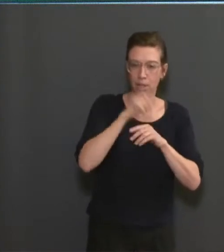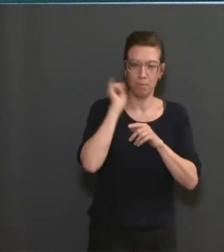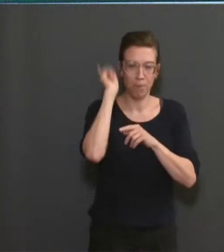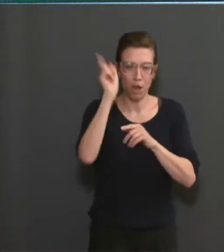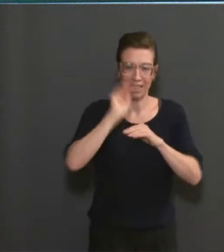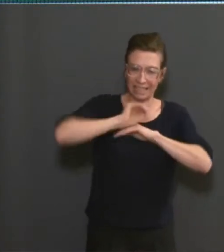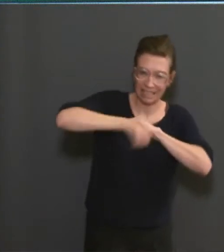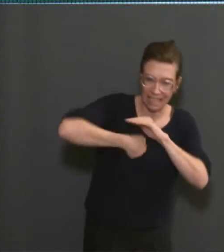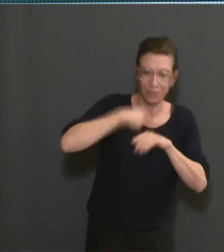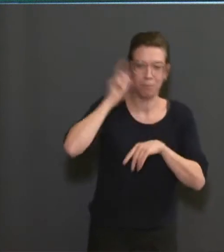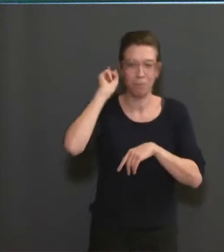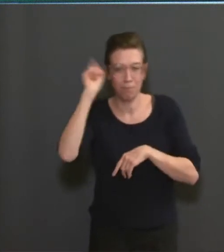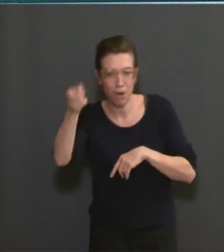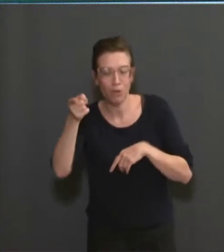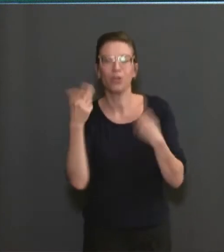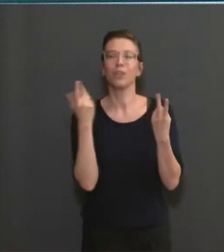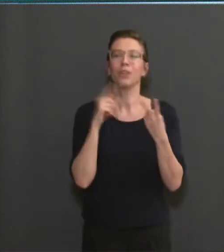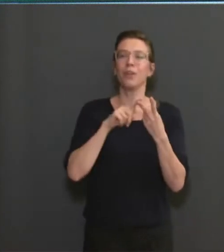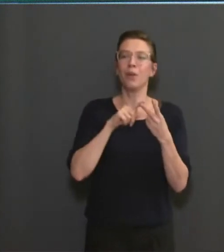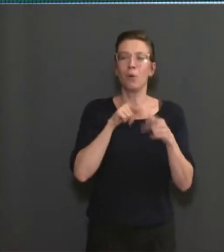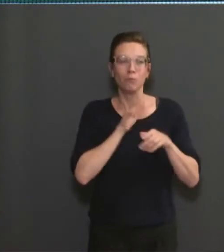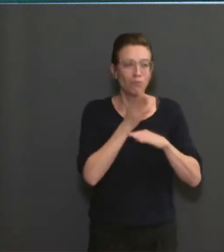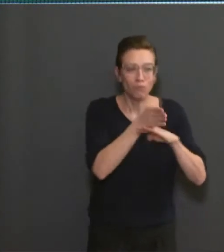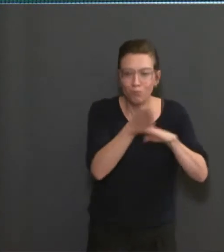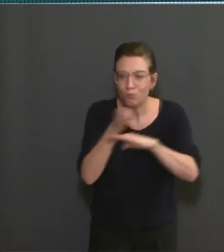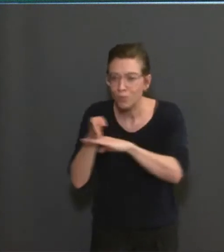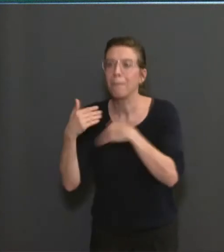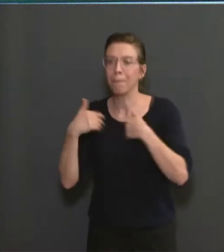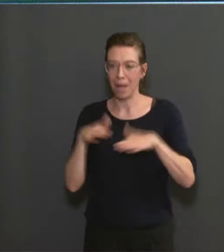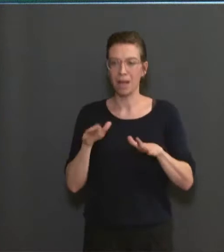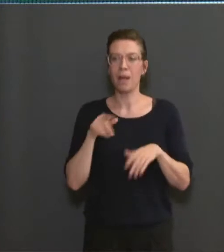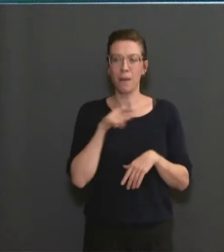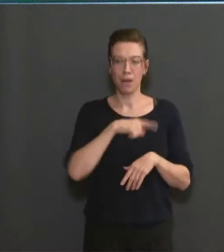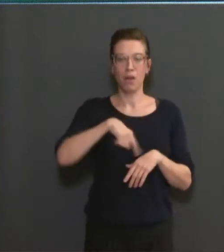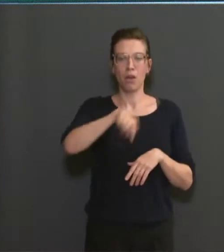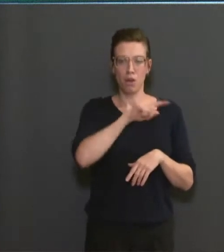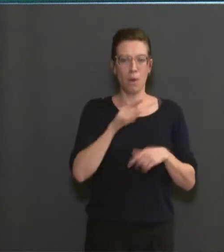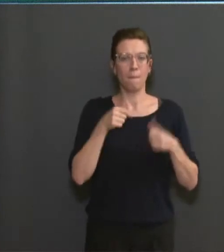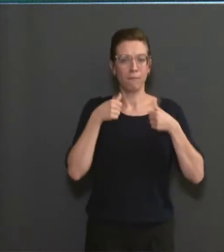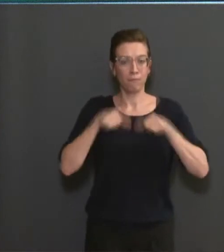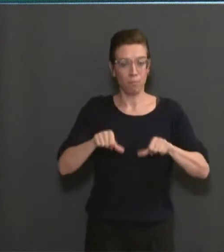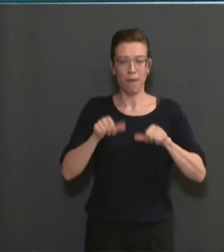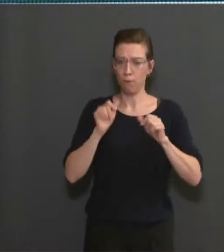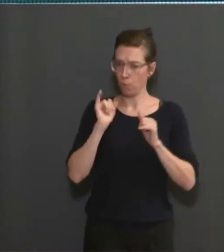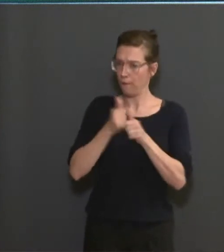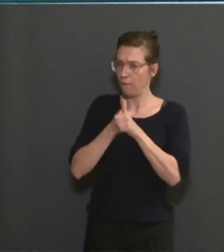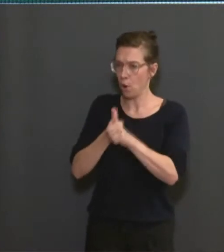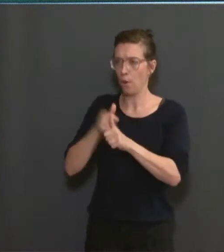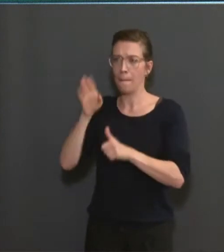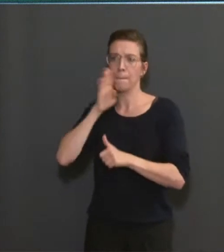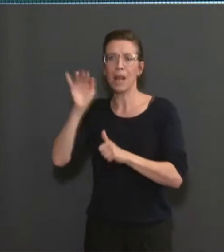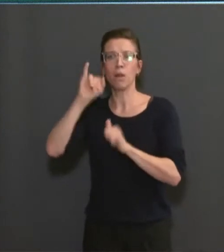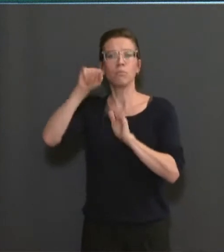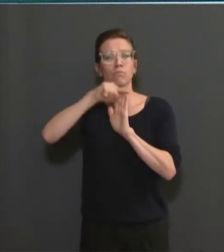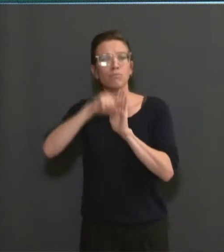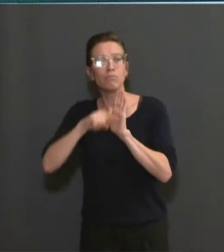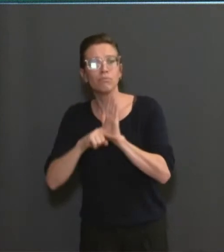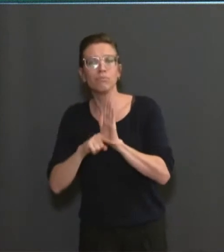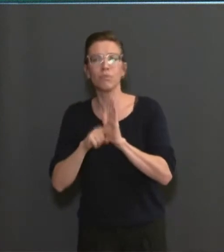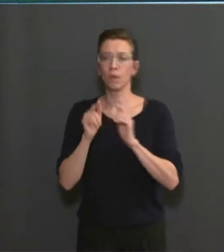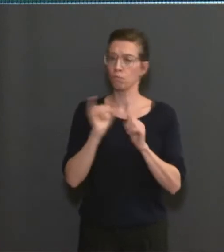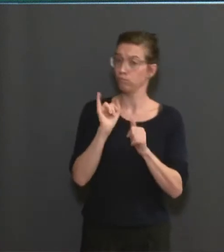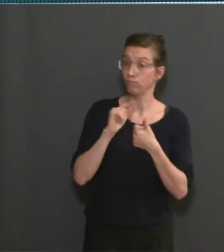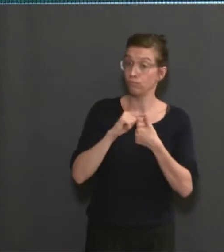moeten zijn tijdens hun verblijf in ons land en de coronamaatregelen opvolgen. Ze zullen afstand houden,